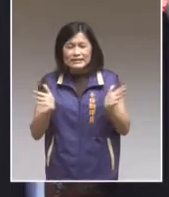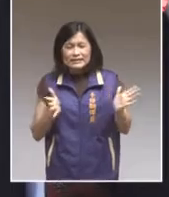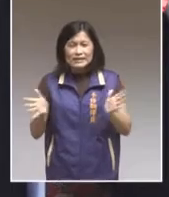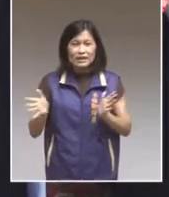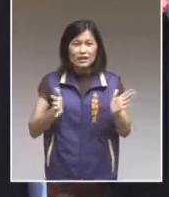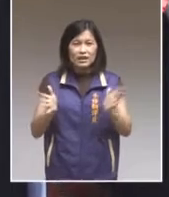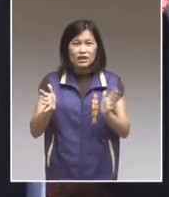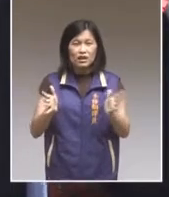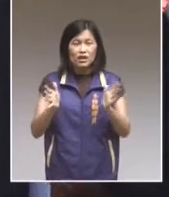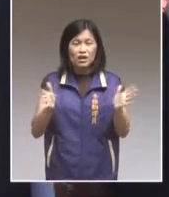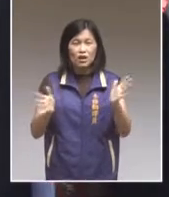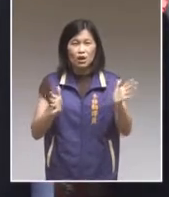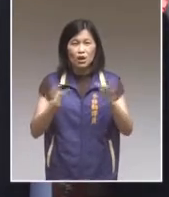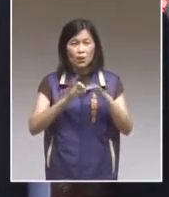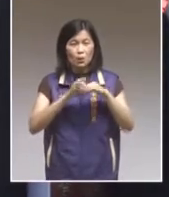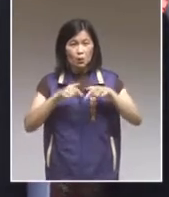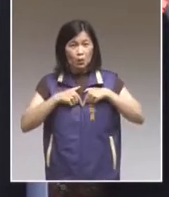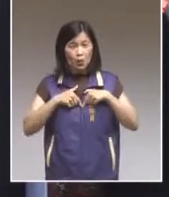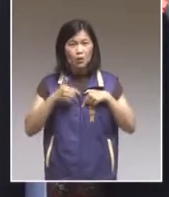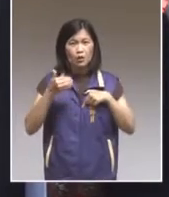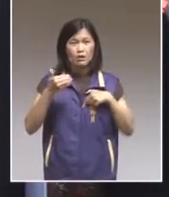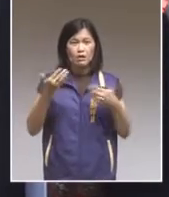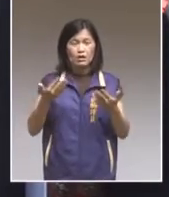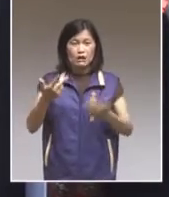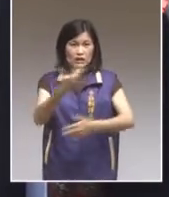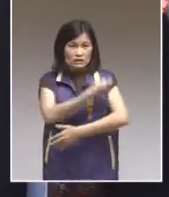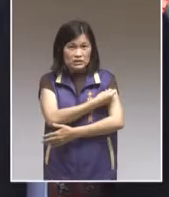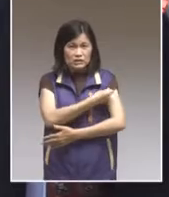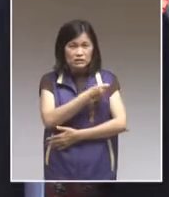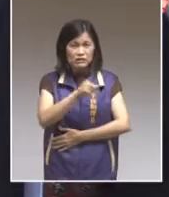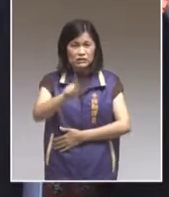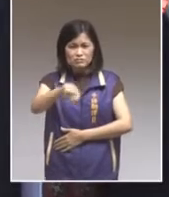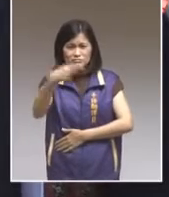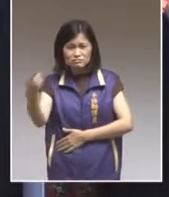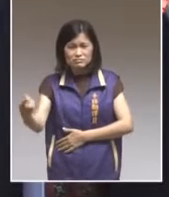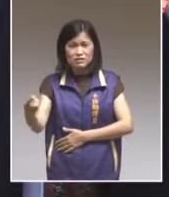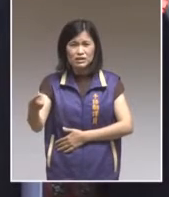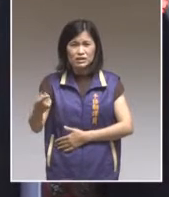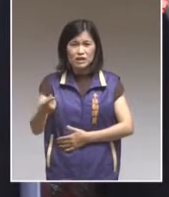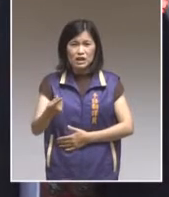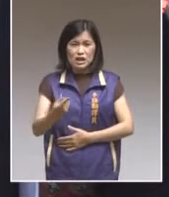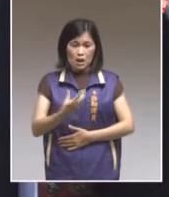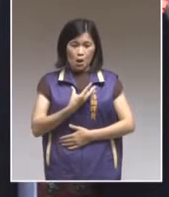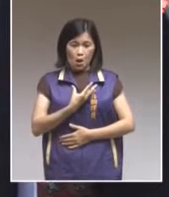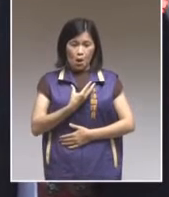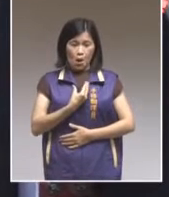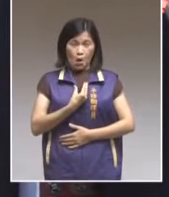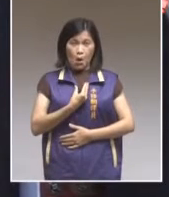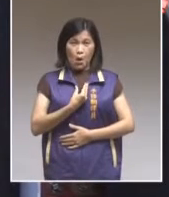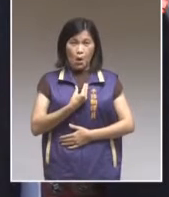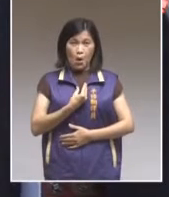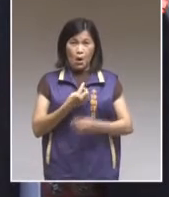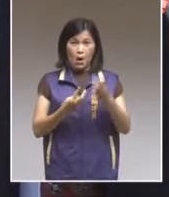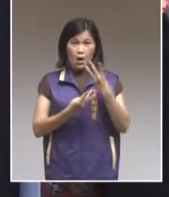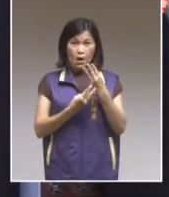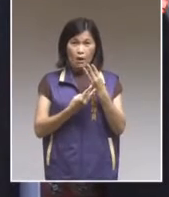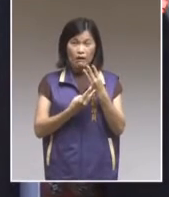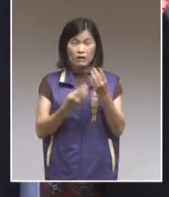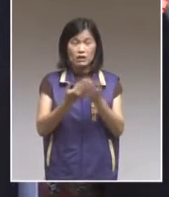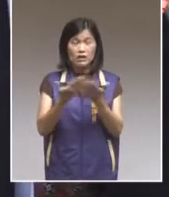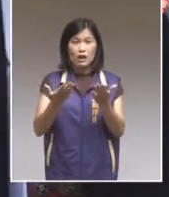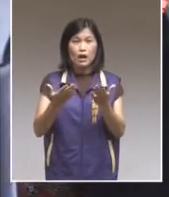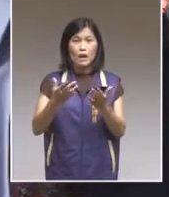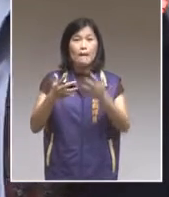心到底打疫苗之后产生心肌炎的风险怎么样。那美国